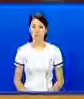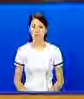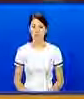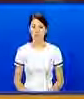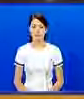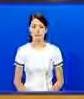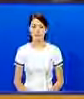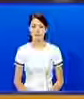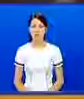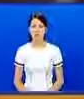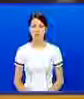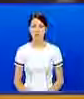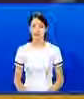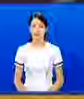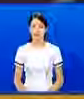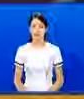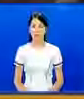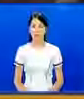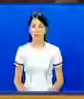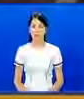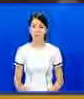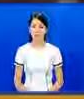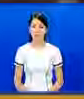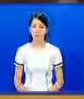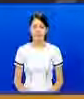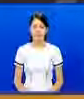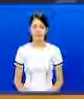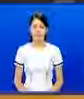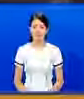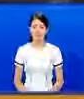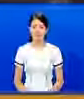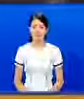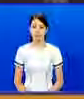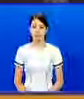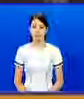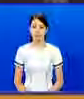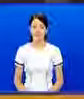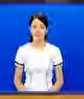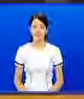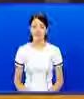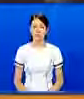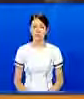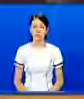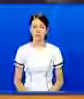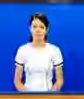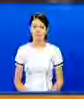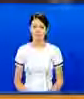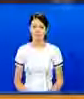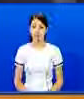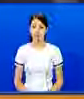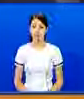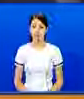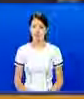сөз айырмас. Аманту оқымаған кісі бар ма? Вахтубихи дегенмен ісі бар ма? Алла